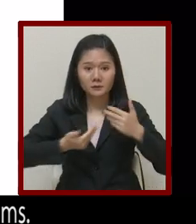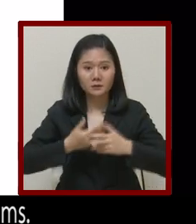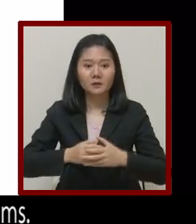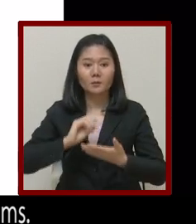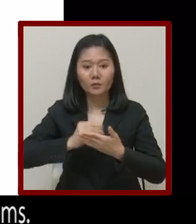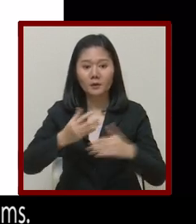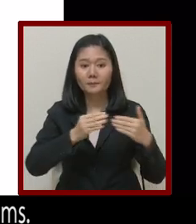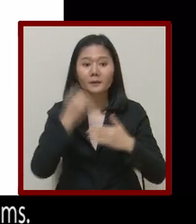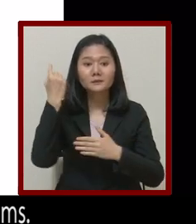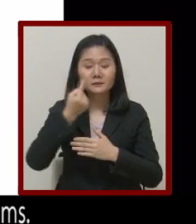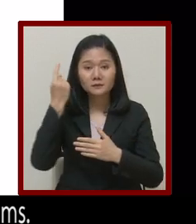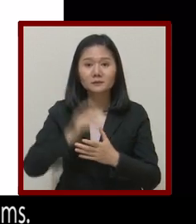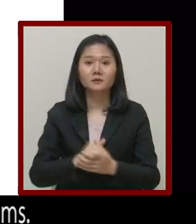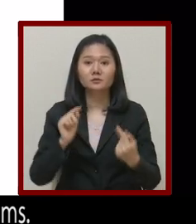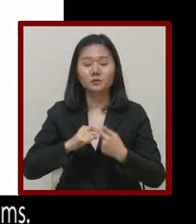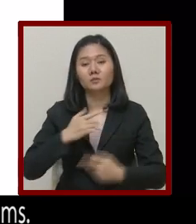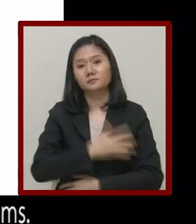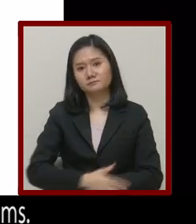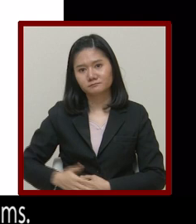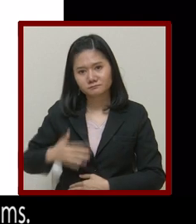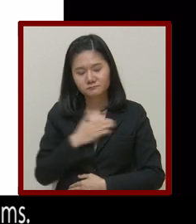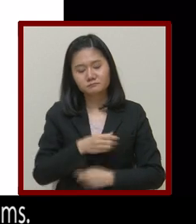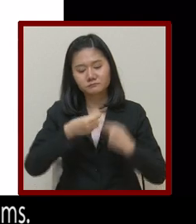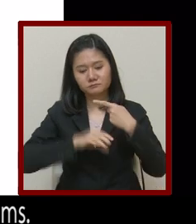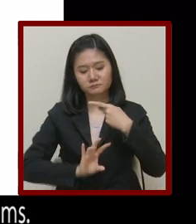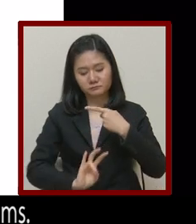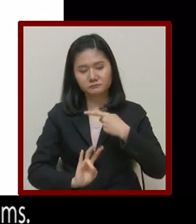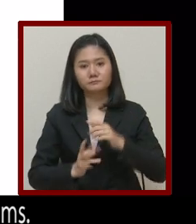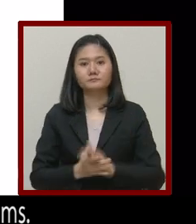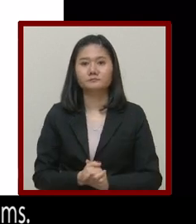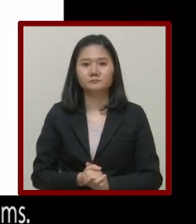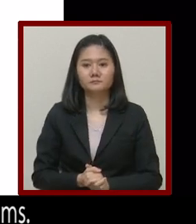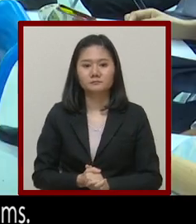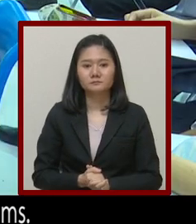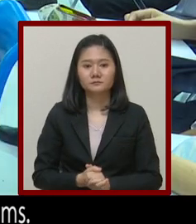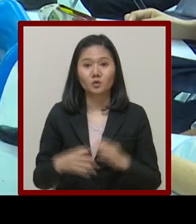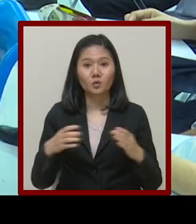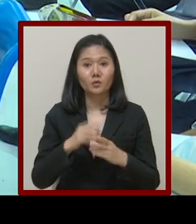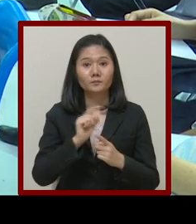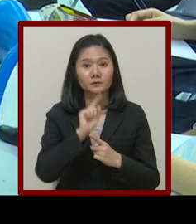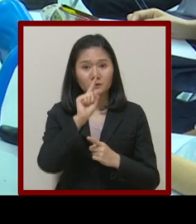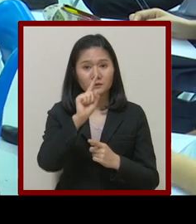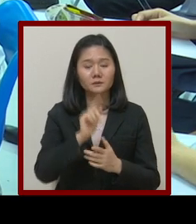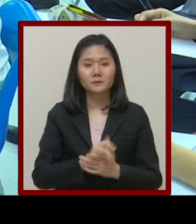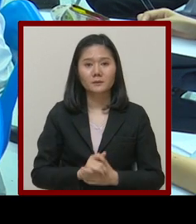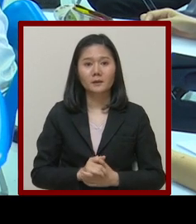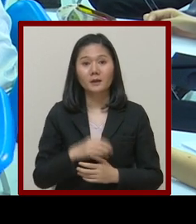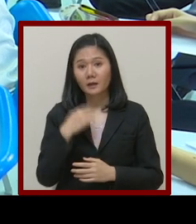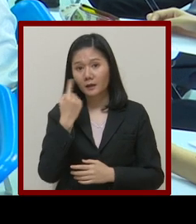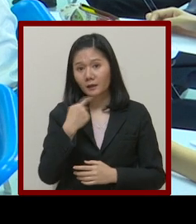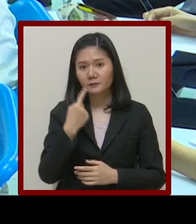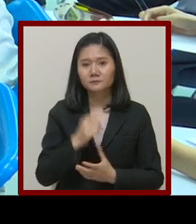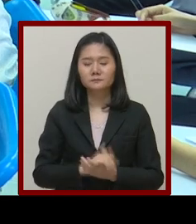โปรแกรมนำเที่ยวเชิงสุขภาพนะคะทั้ง7รูปแบบด้วยกันนะคะกลุ่มแรก ใครจะออกม